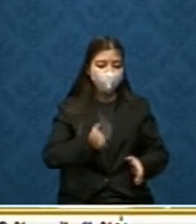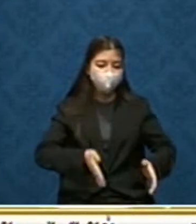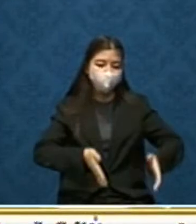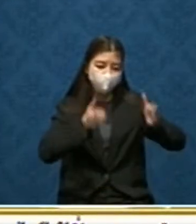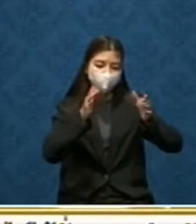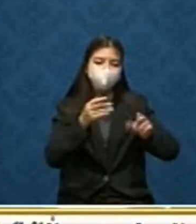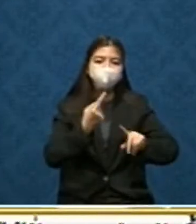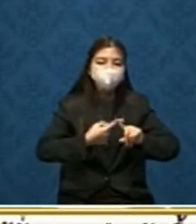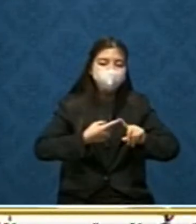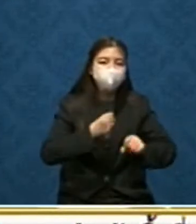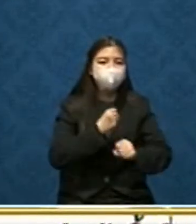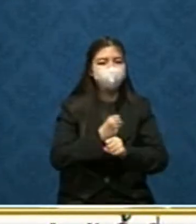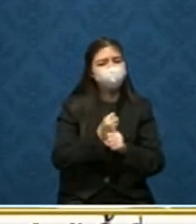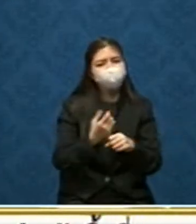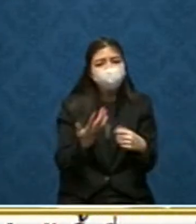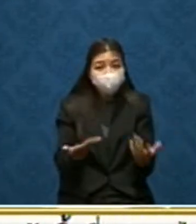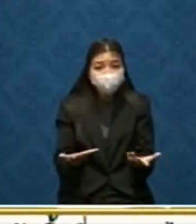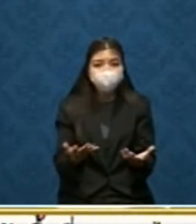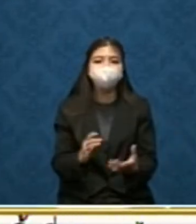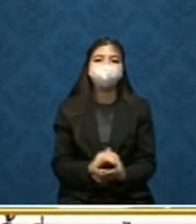งานภักอีกเอา